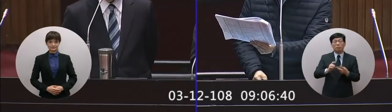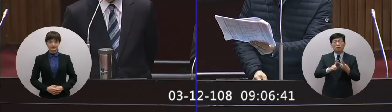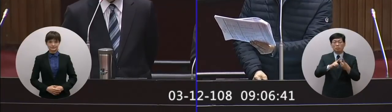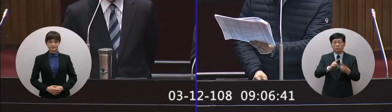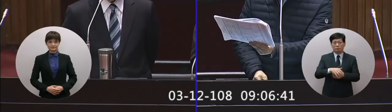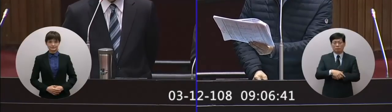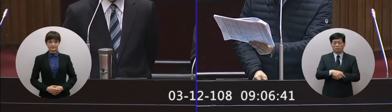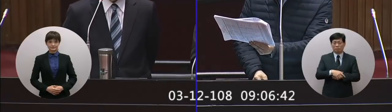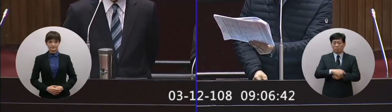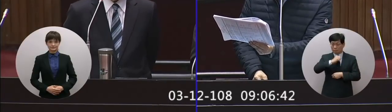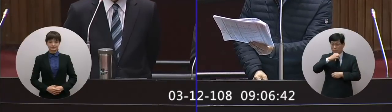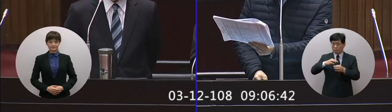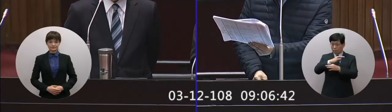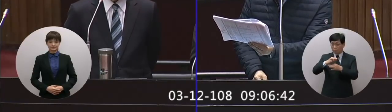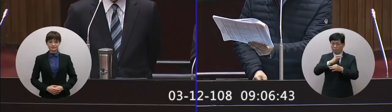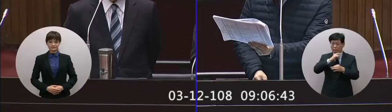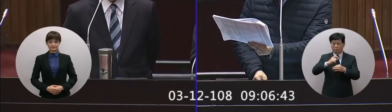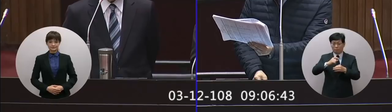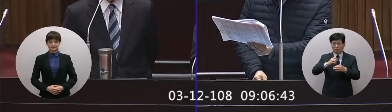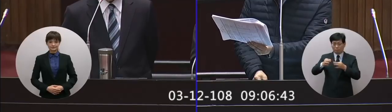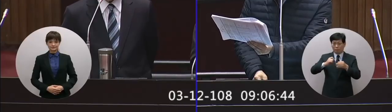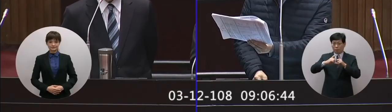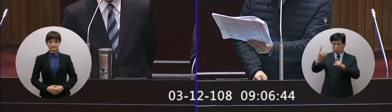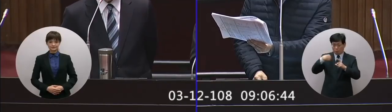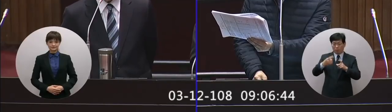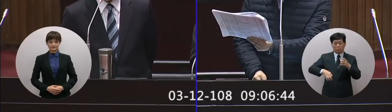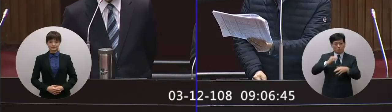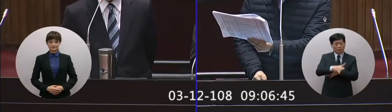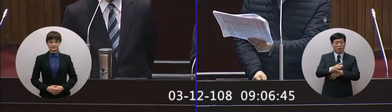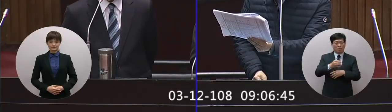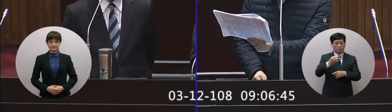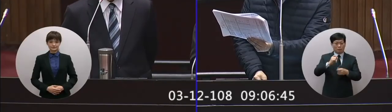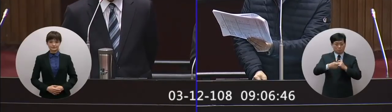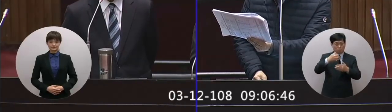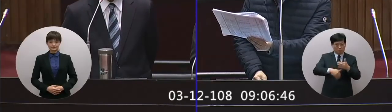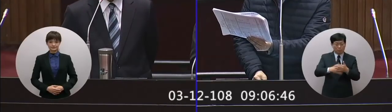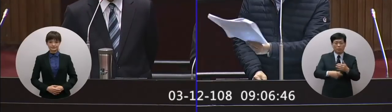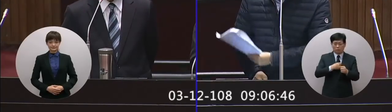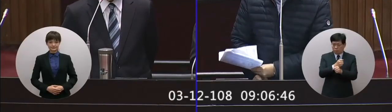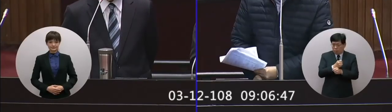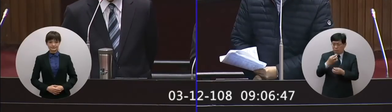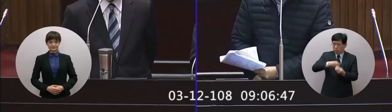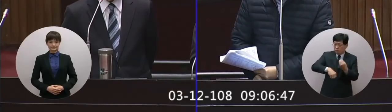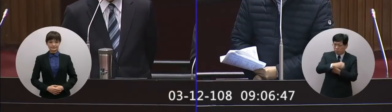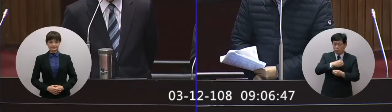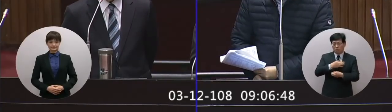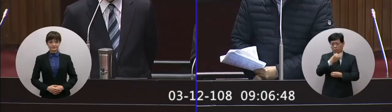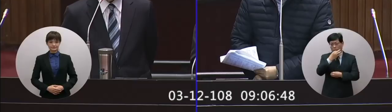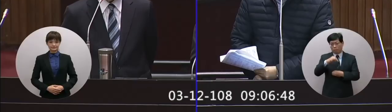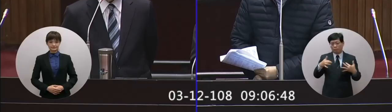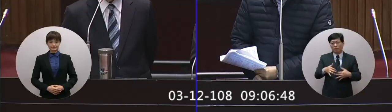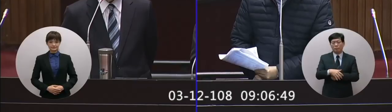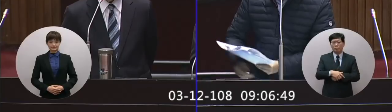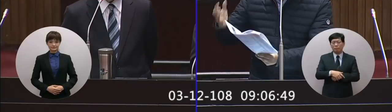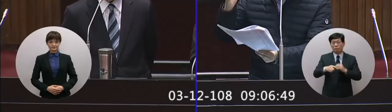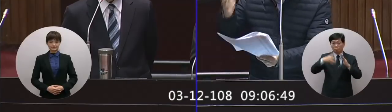长讲，台商回台投资提供特别租税措施，一定注意洗钱与资口的问题。院